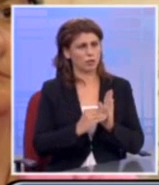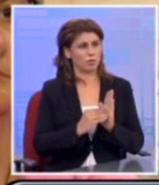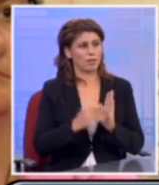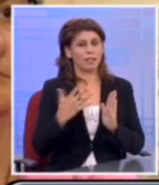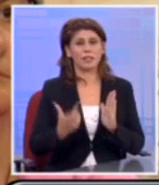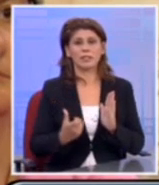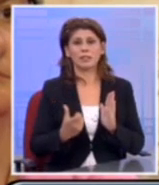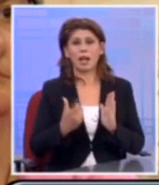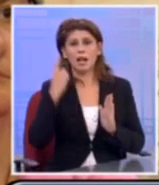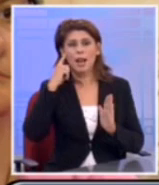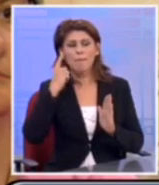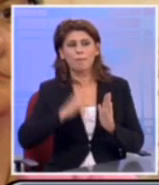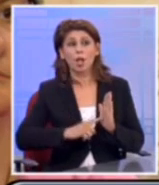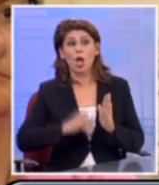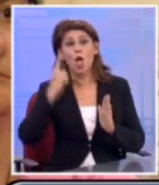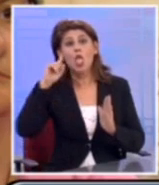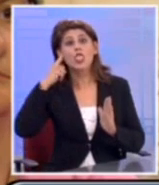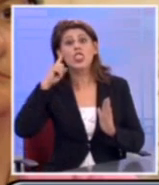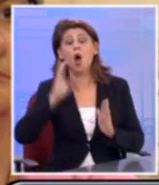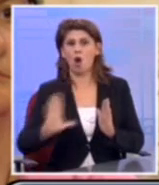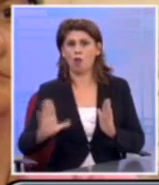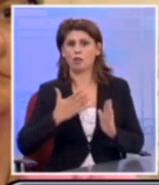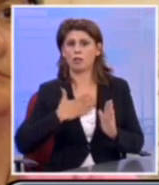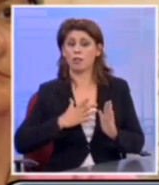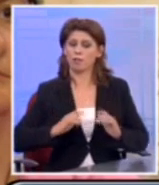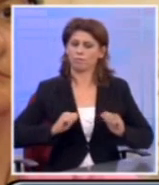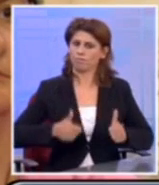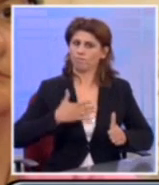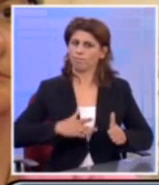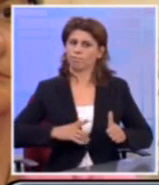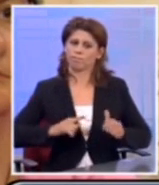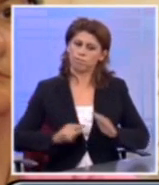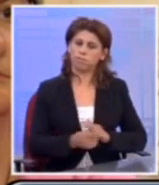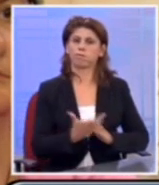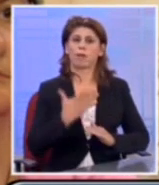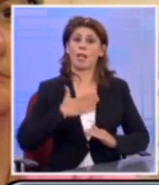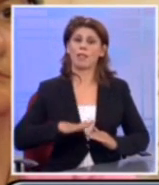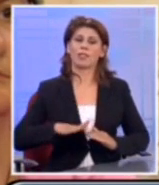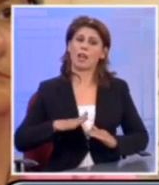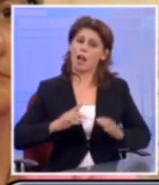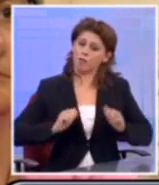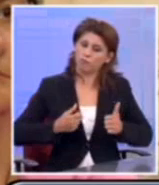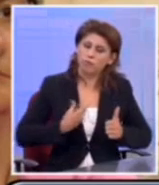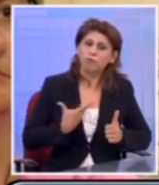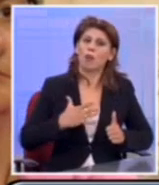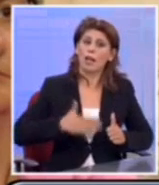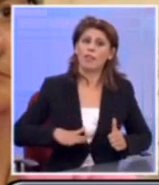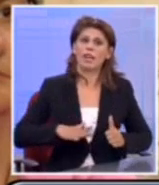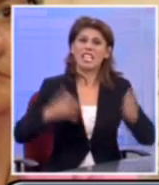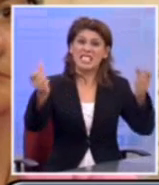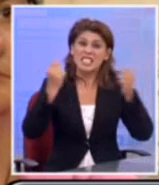ήταν δόλος. Ήταν δηλαδή εκ προθέσεως πράξη, δόλος, που προκάλεσε